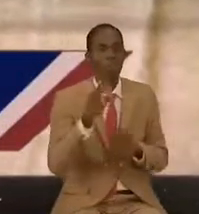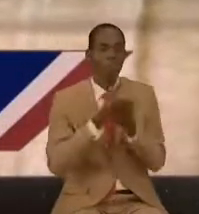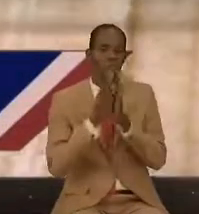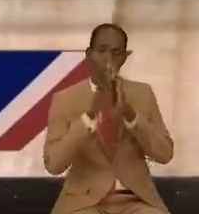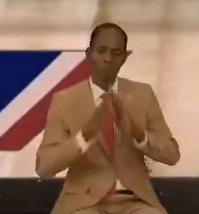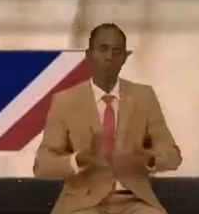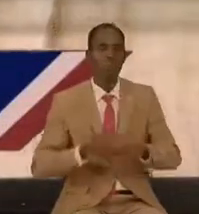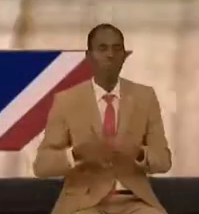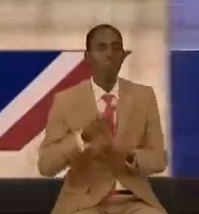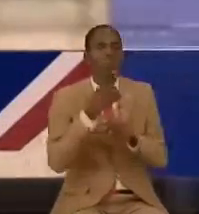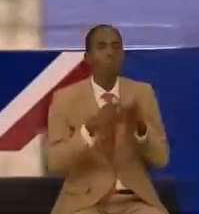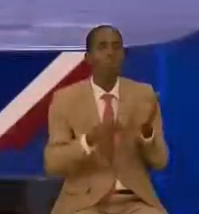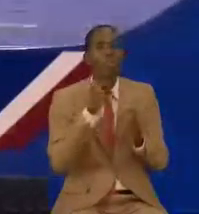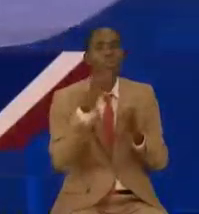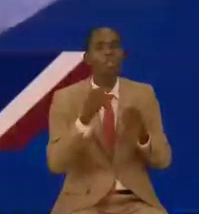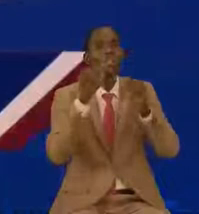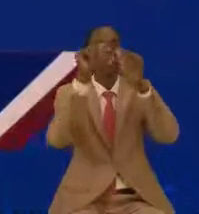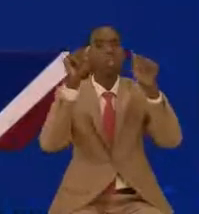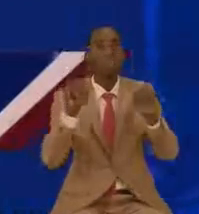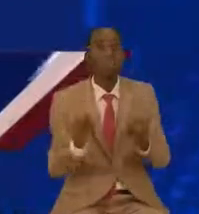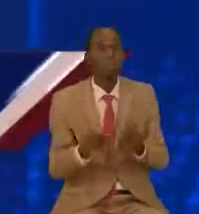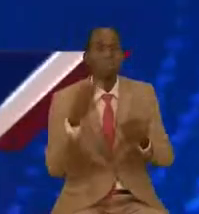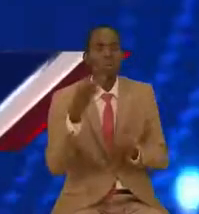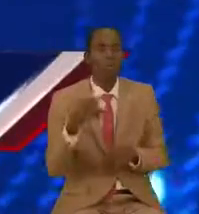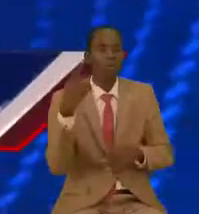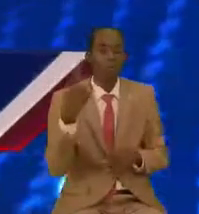Paix sur eux. Quelle est l'image